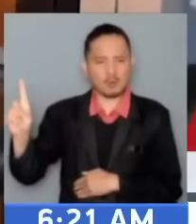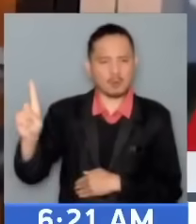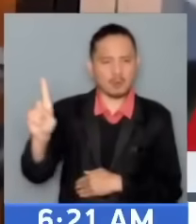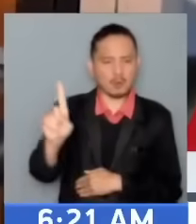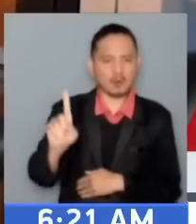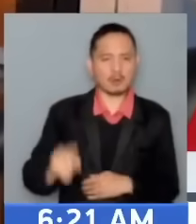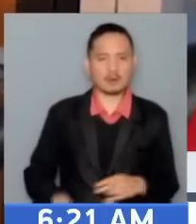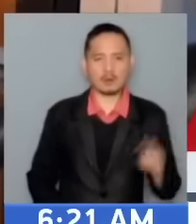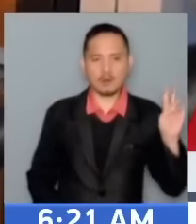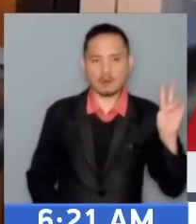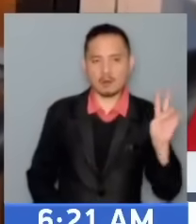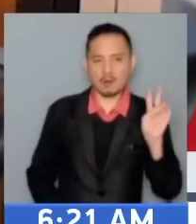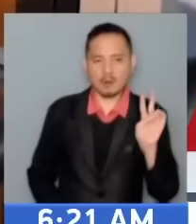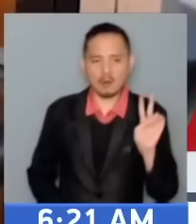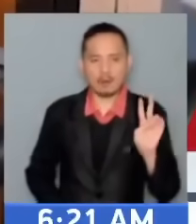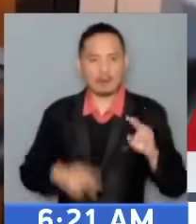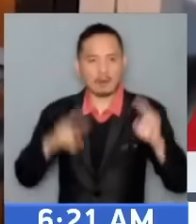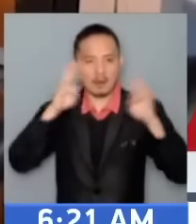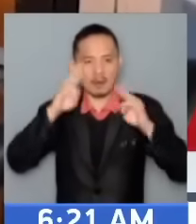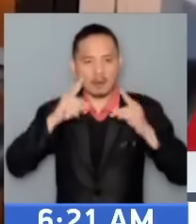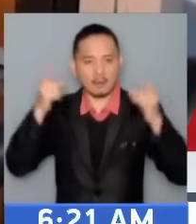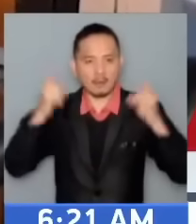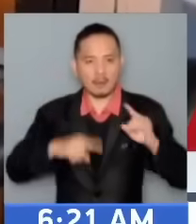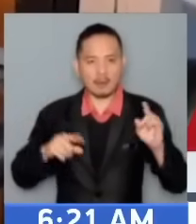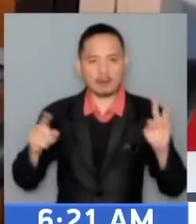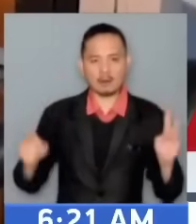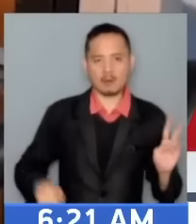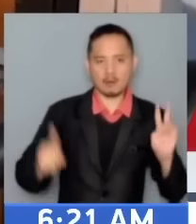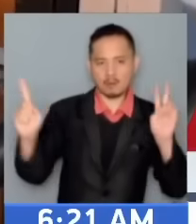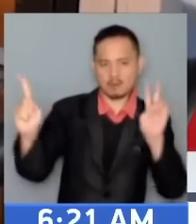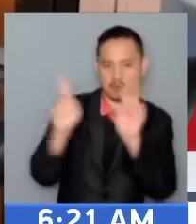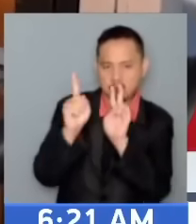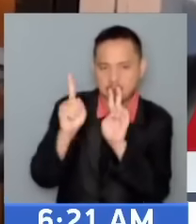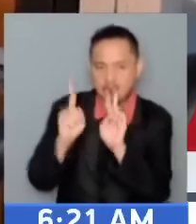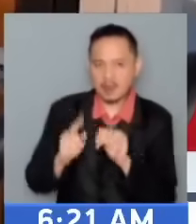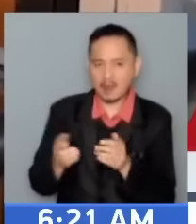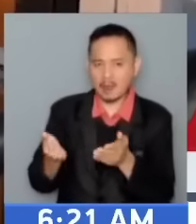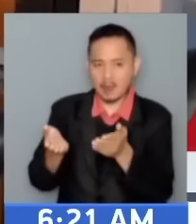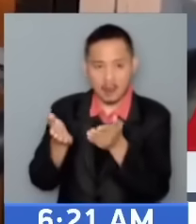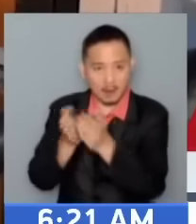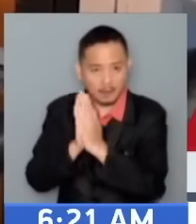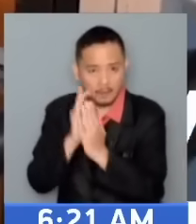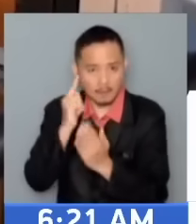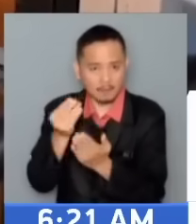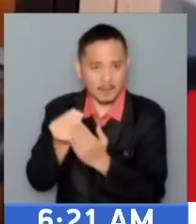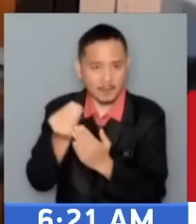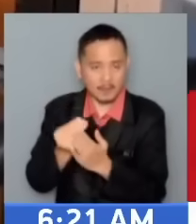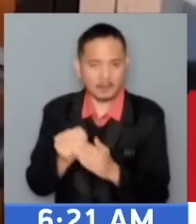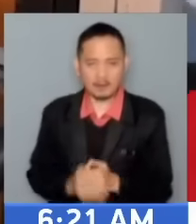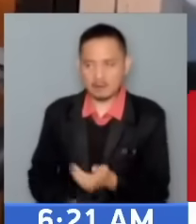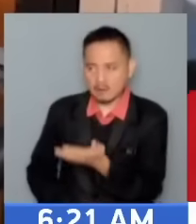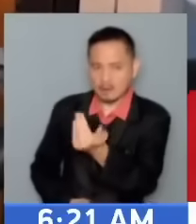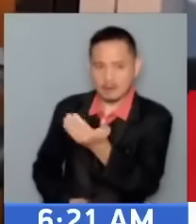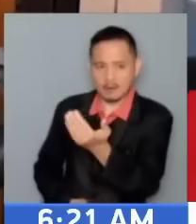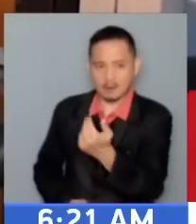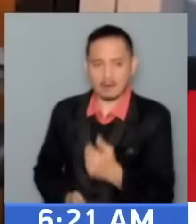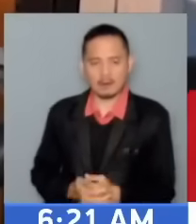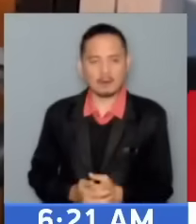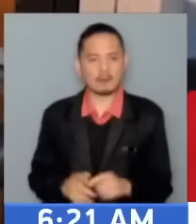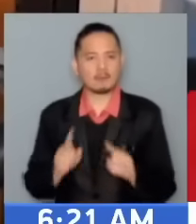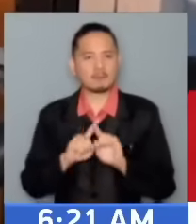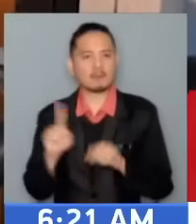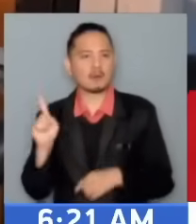suddenly the two suspects approach him and ask for money. So nangihingi lang po ng pera. And then when he